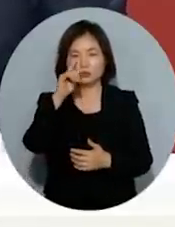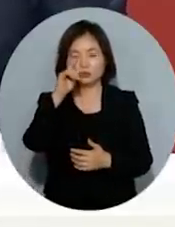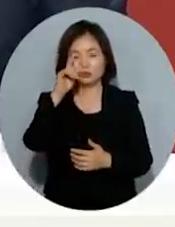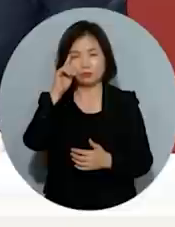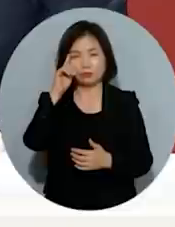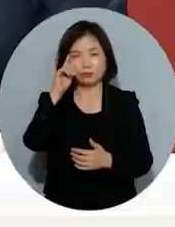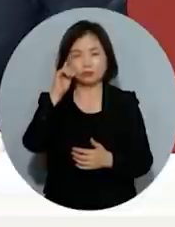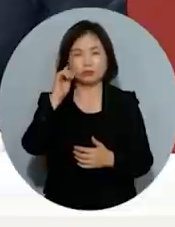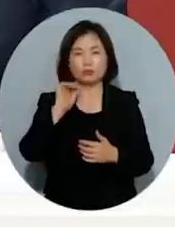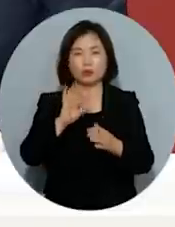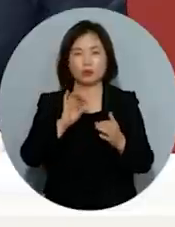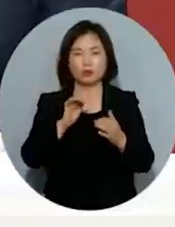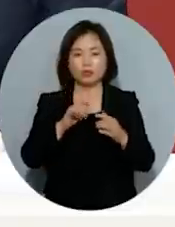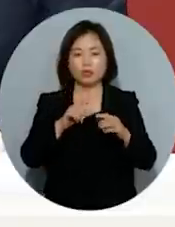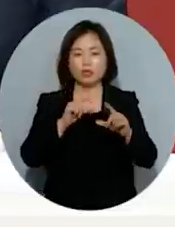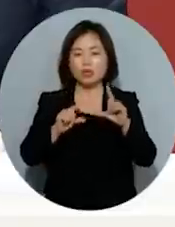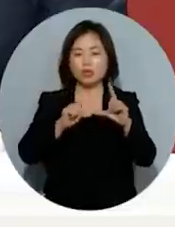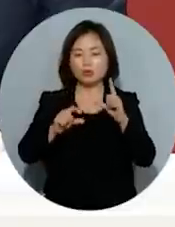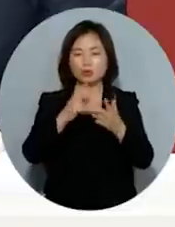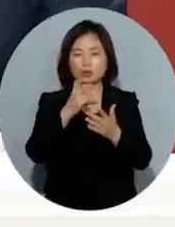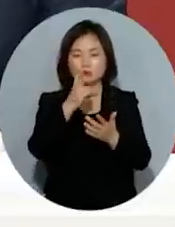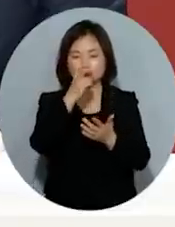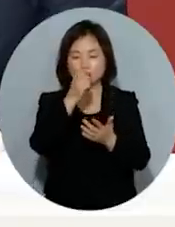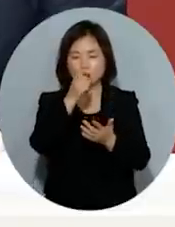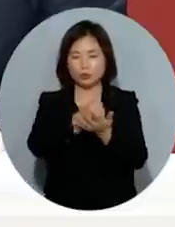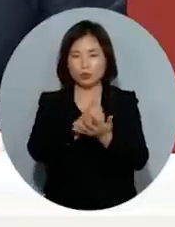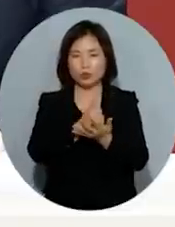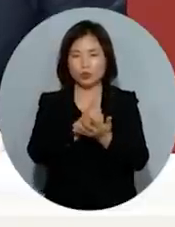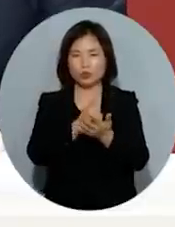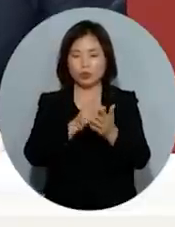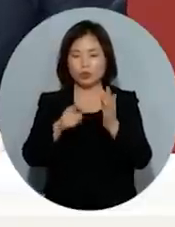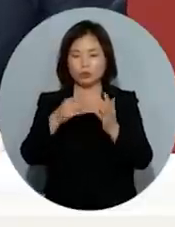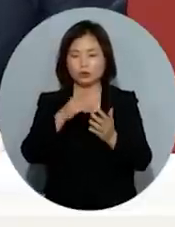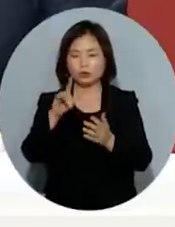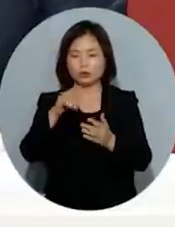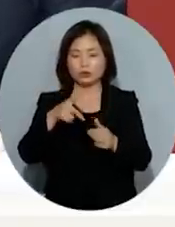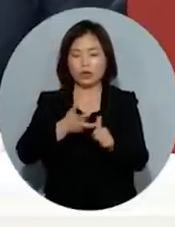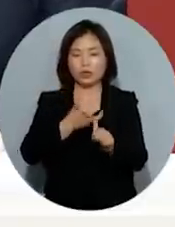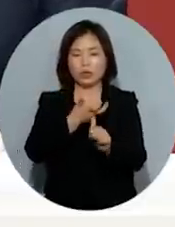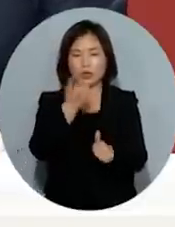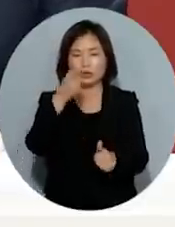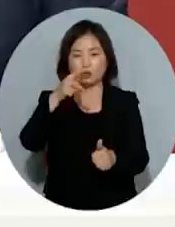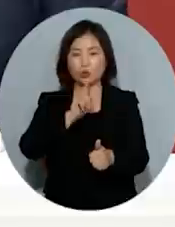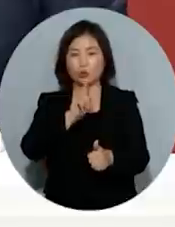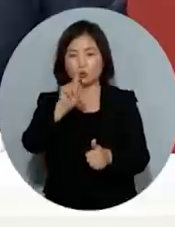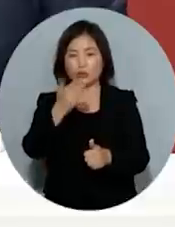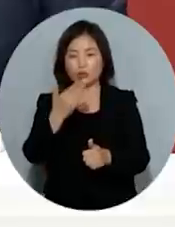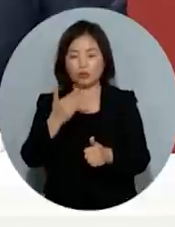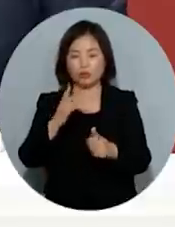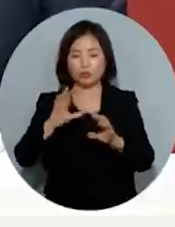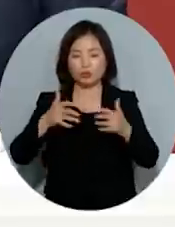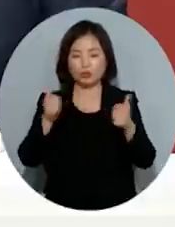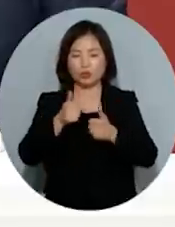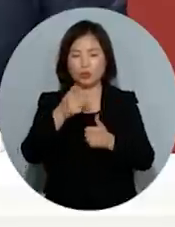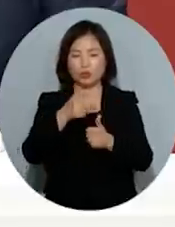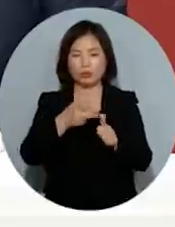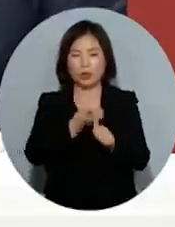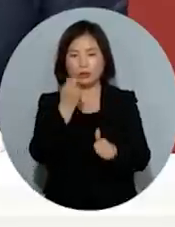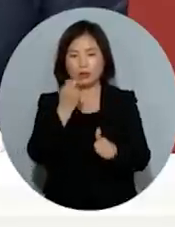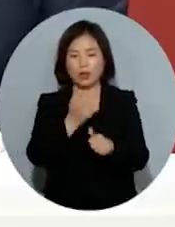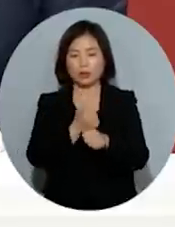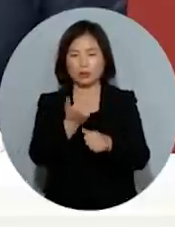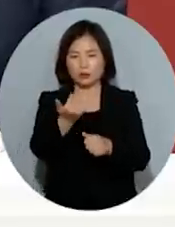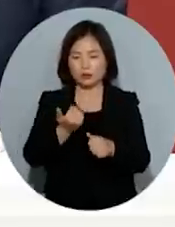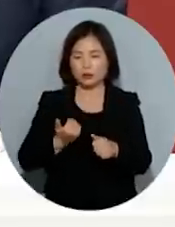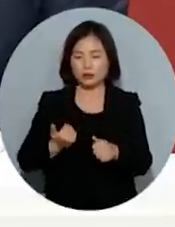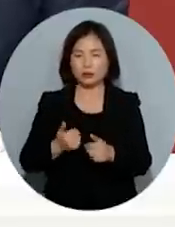그 드러난 어떤 일부 혐의를 가지고 탄핵소추가 됐고 그리고 또 국회에서 탄핵소추하기도